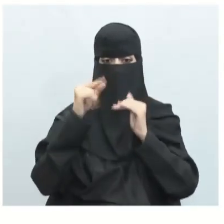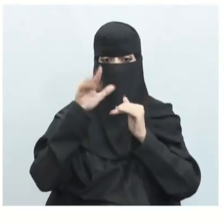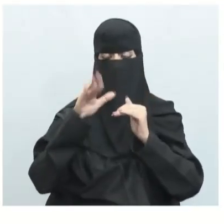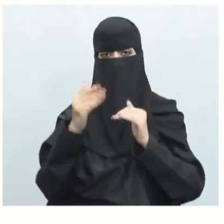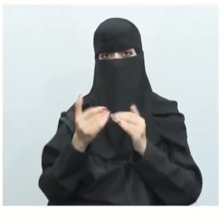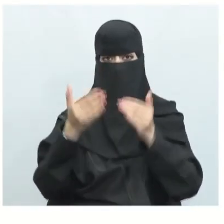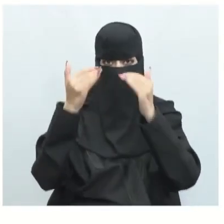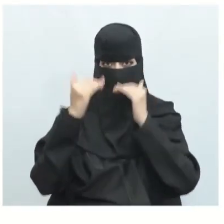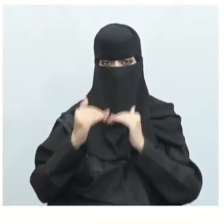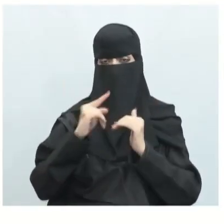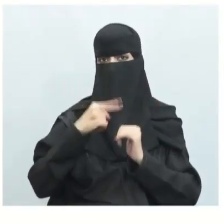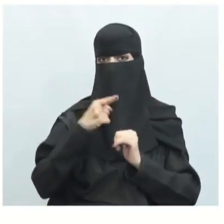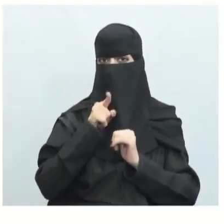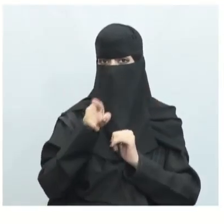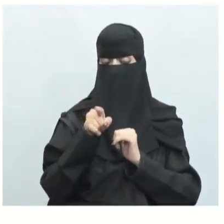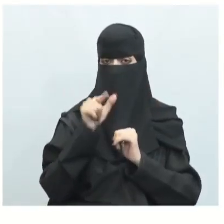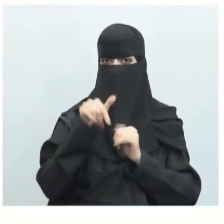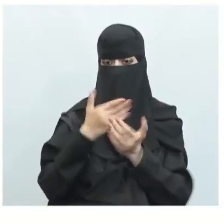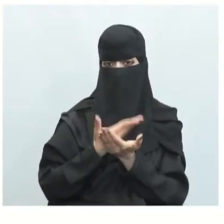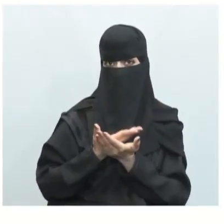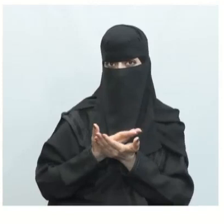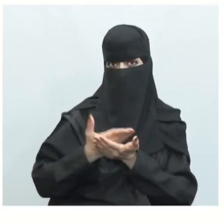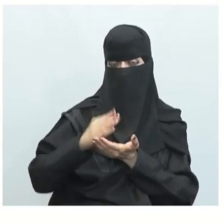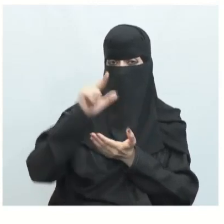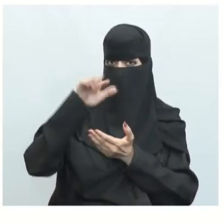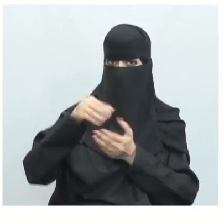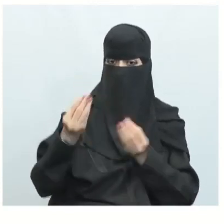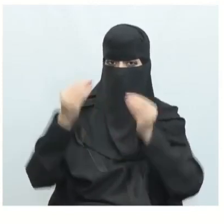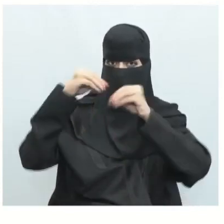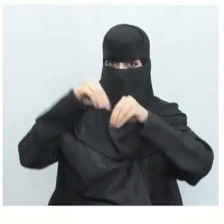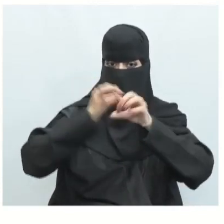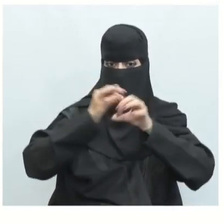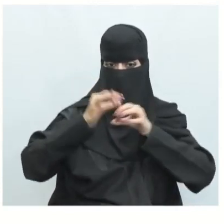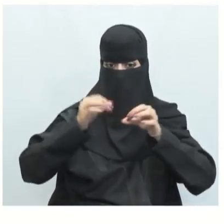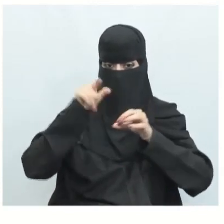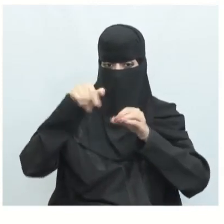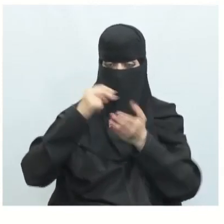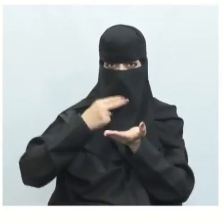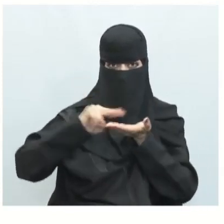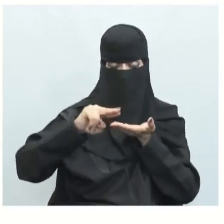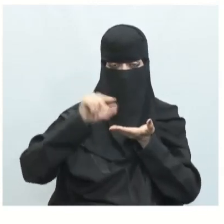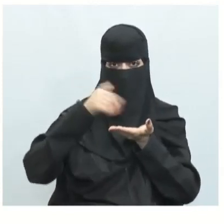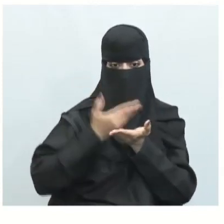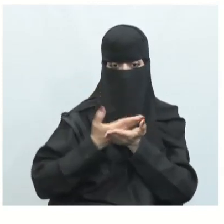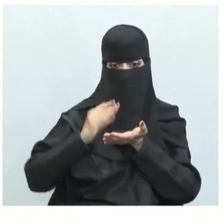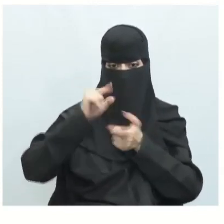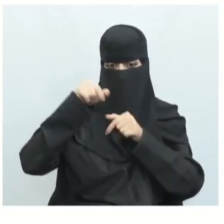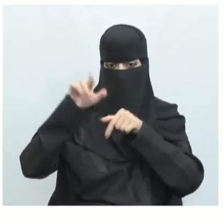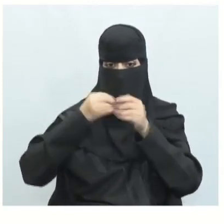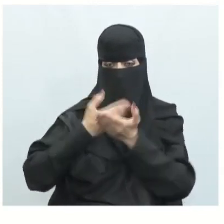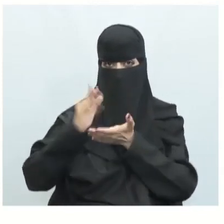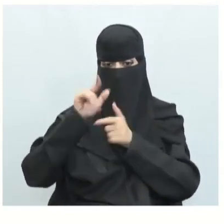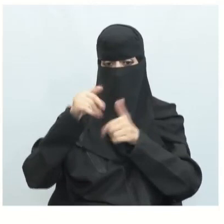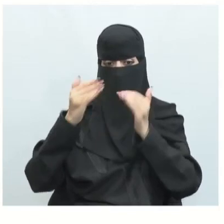نا عندما اقول له اطبع محتويات هذا المخطط في هذه الرساله اطبع او طباعه محتويات هذا